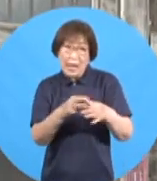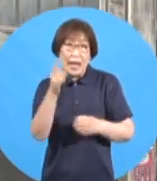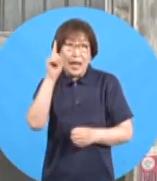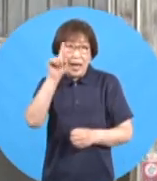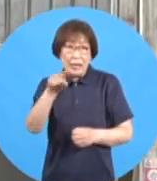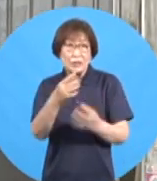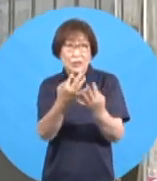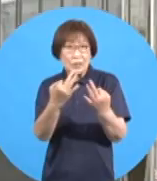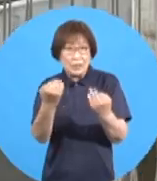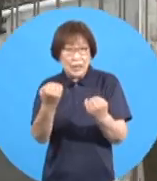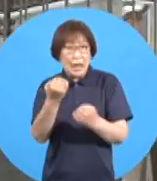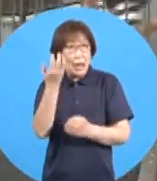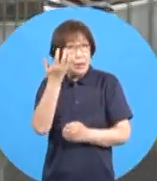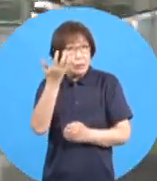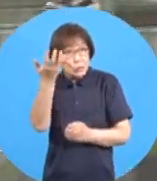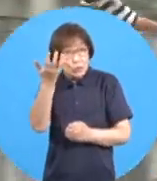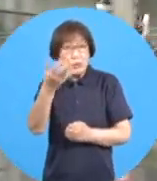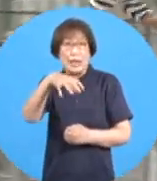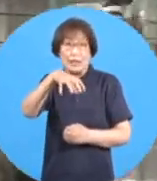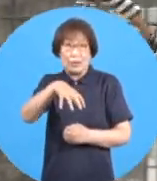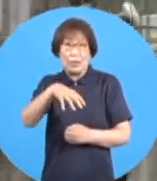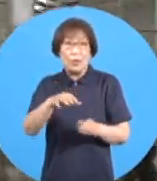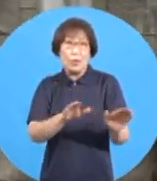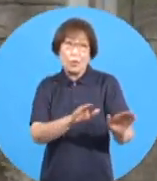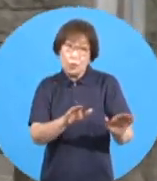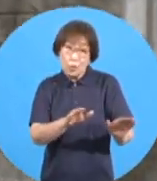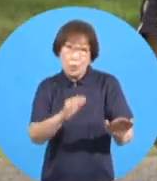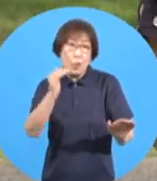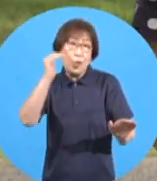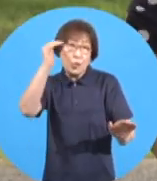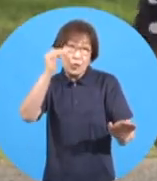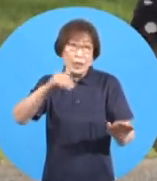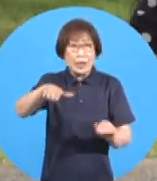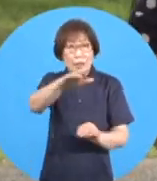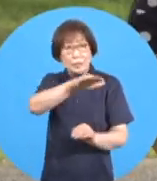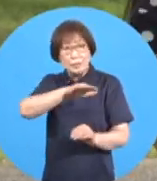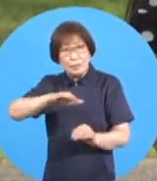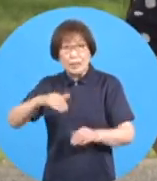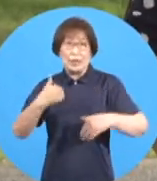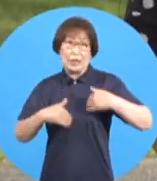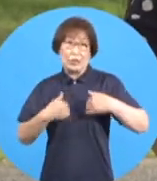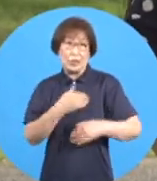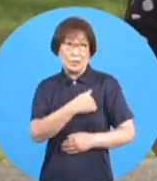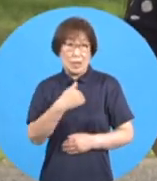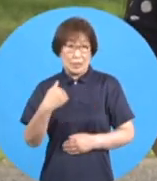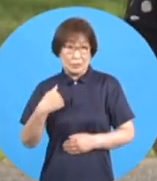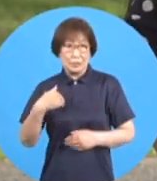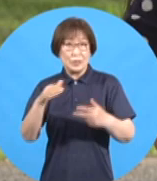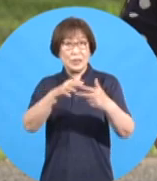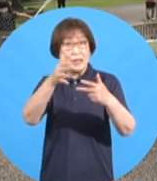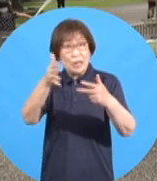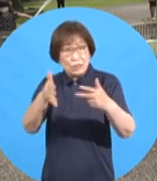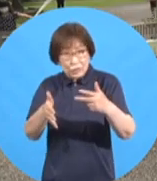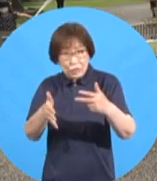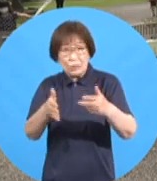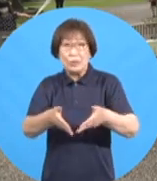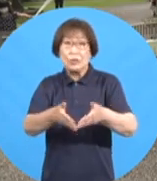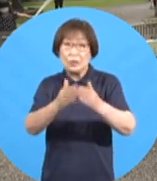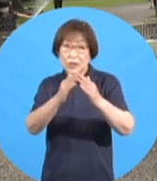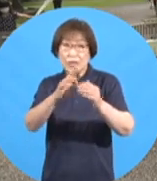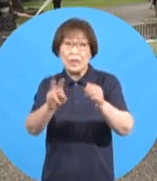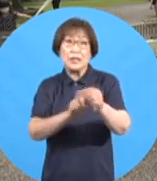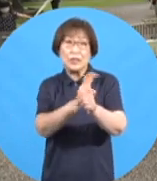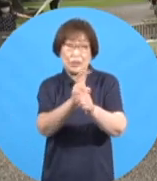ド。子どもさんから大人の皆さん方まで楽しんでいただける、こうした施設として